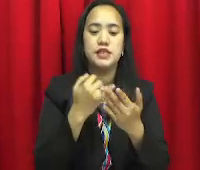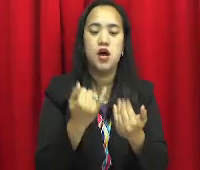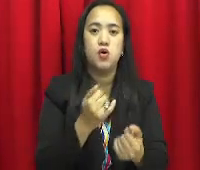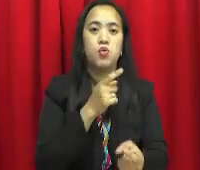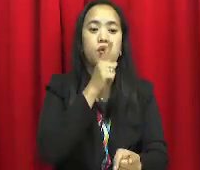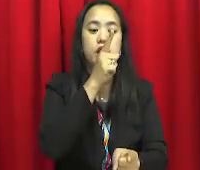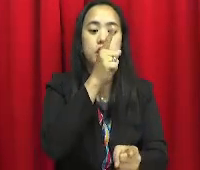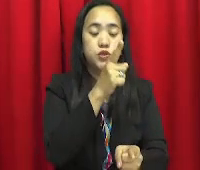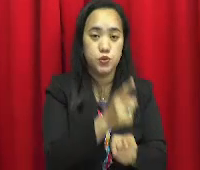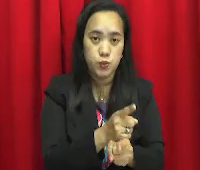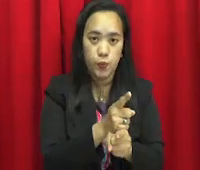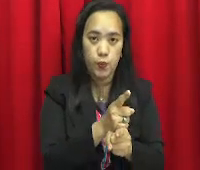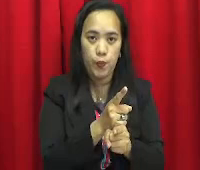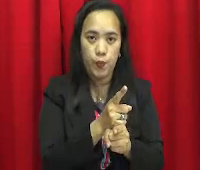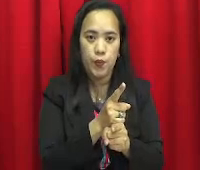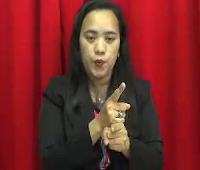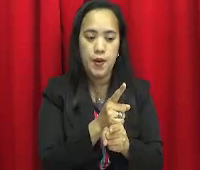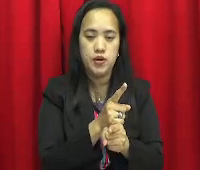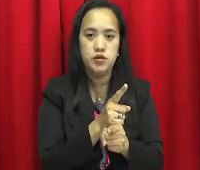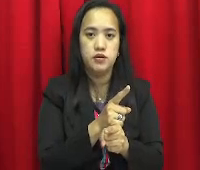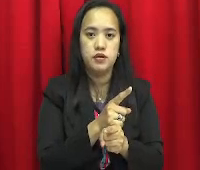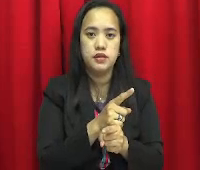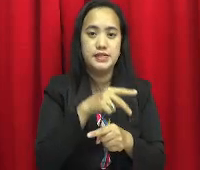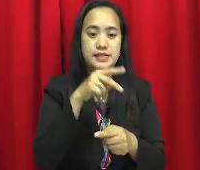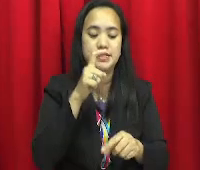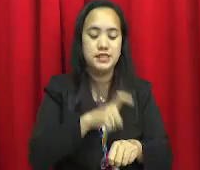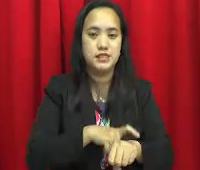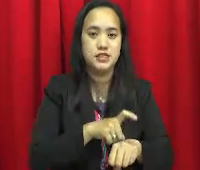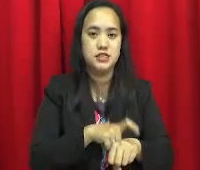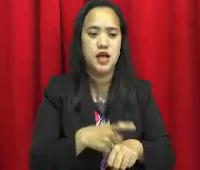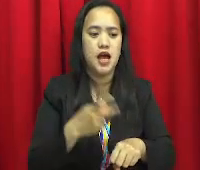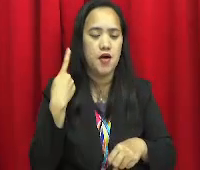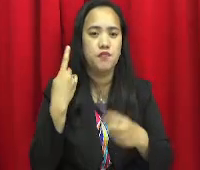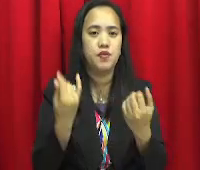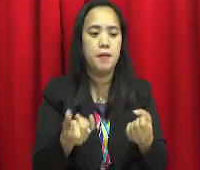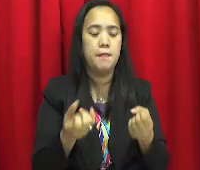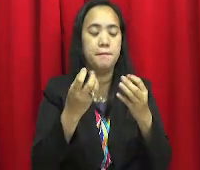Kaya, sana paniwalaan natin. And there are so many people here